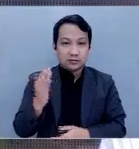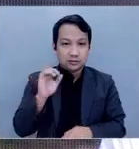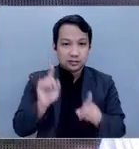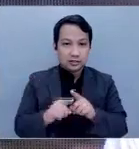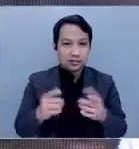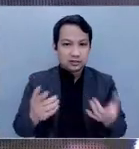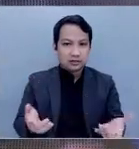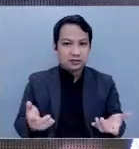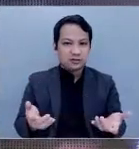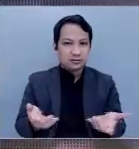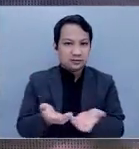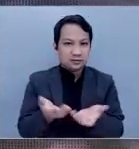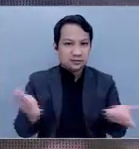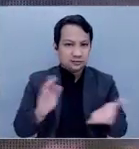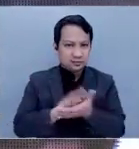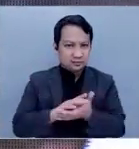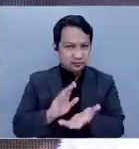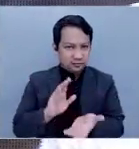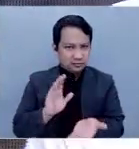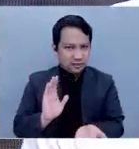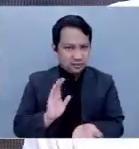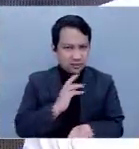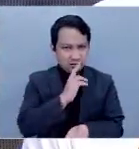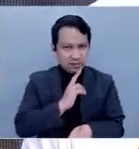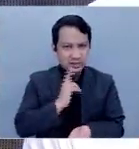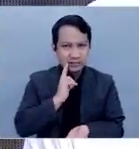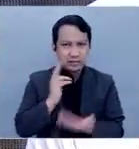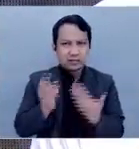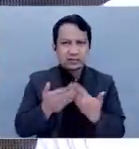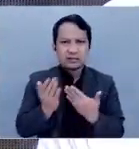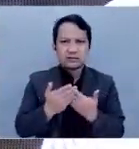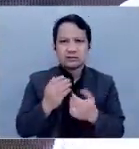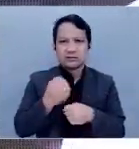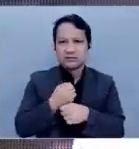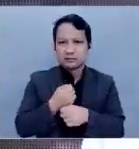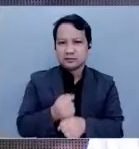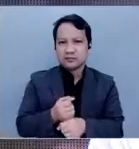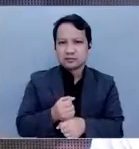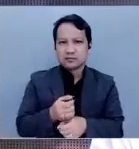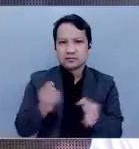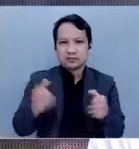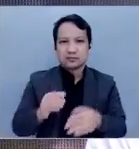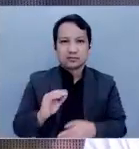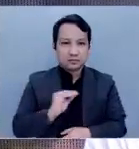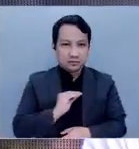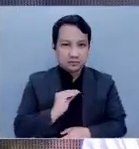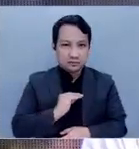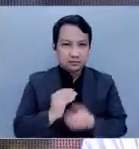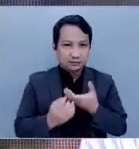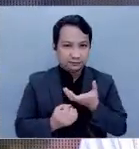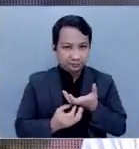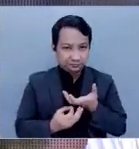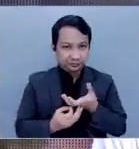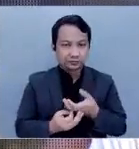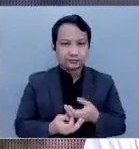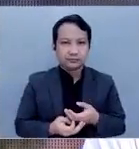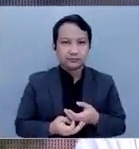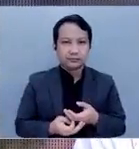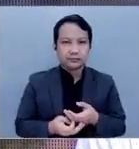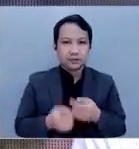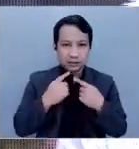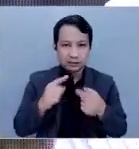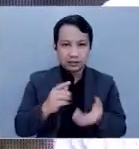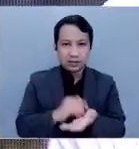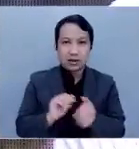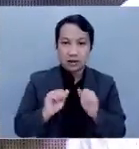Ito, mamahalin sa resto, pero madali lang pala gawing ano, pagsariling luto eh, no? Alamin natin sa sandok ni Doc kung